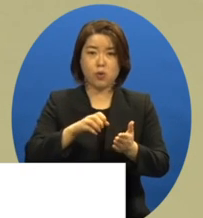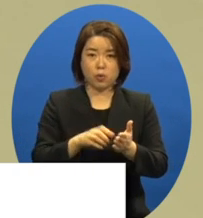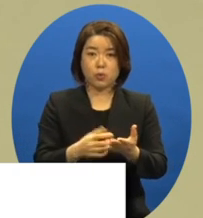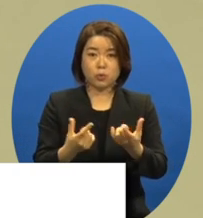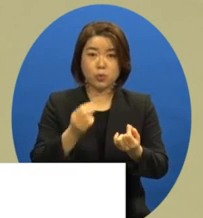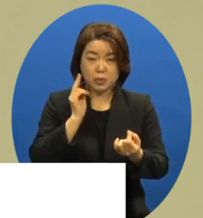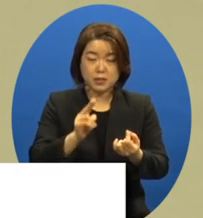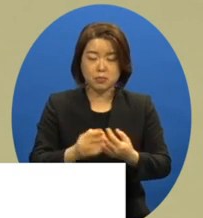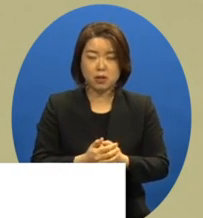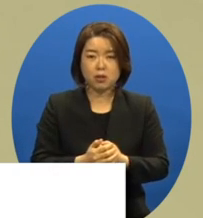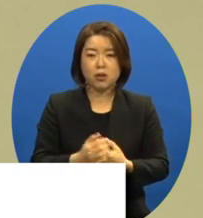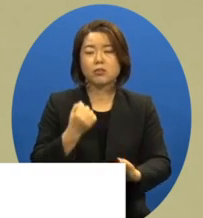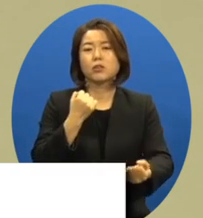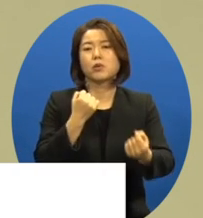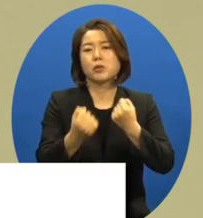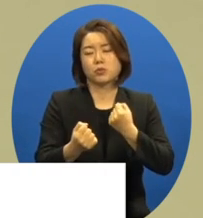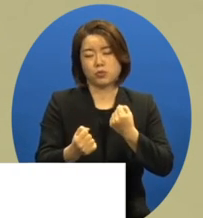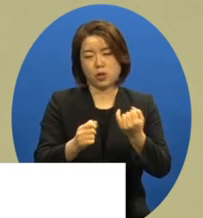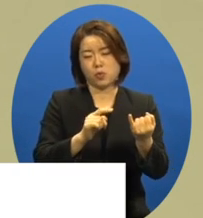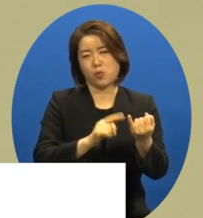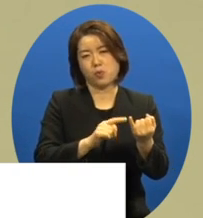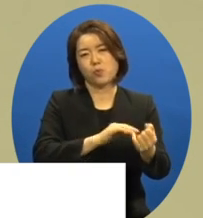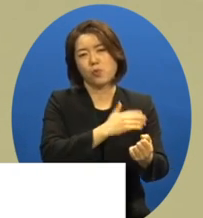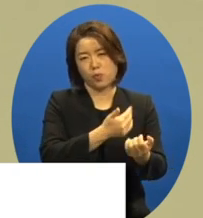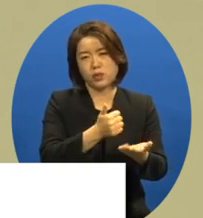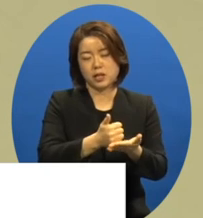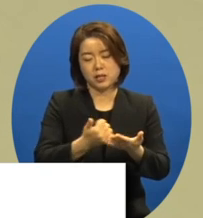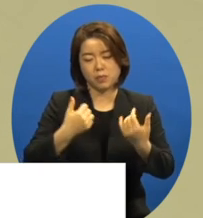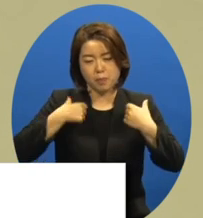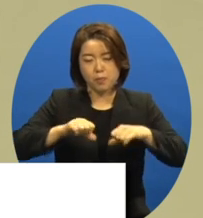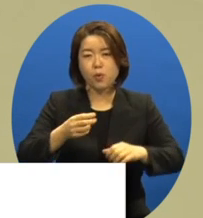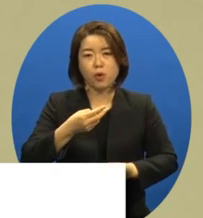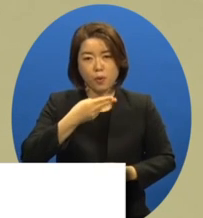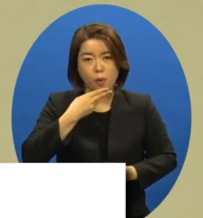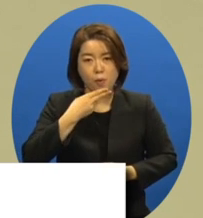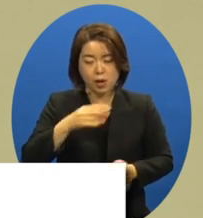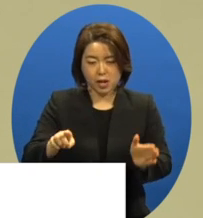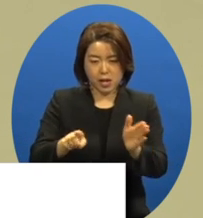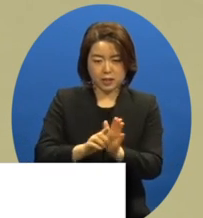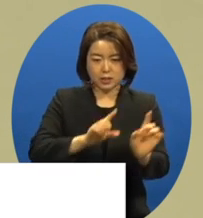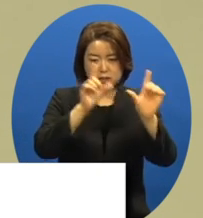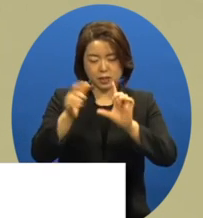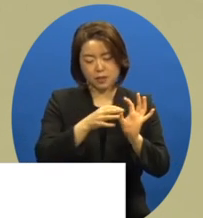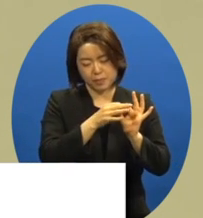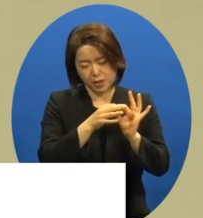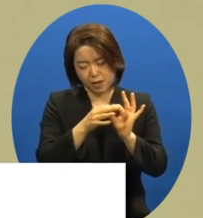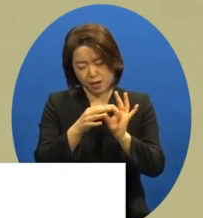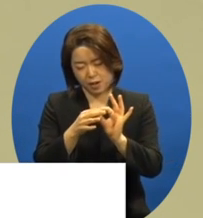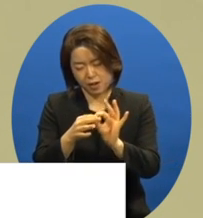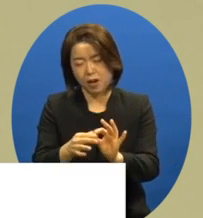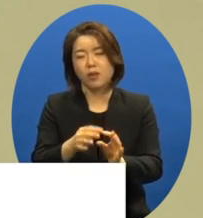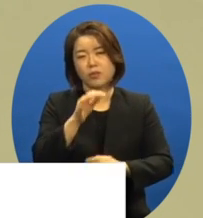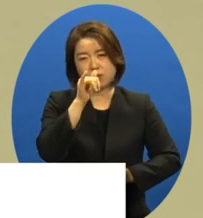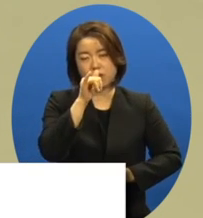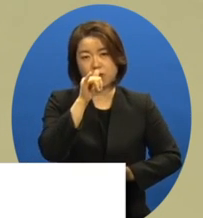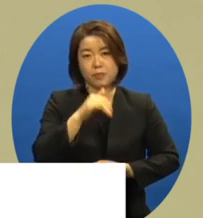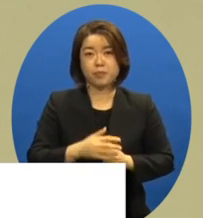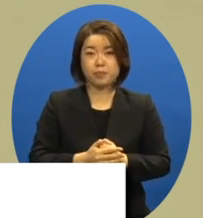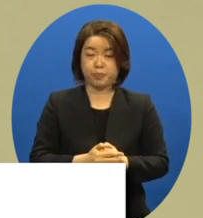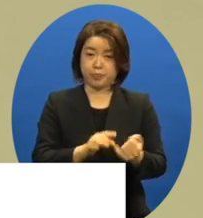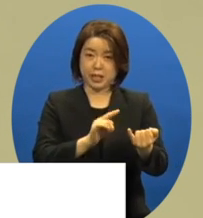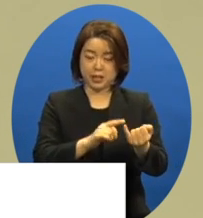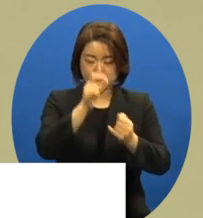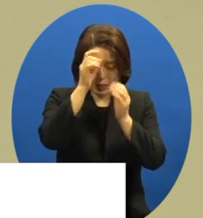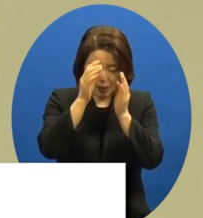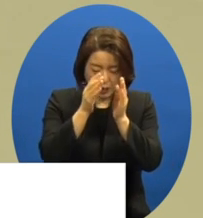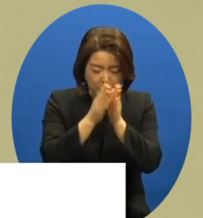그런데도 그분은 절대 포기하지 않으시고 신앙생활을 꾸준히 하셨습니다. 그분이 한번